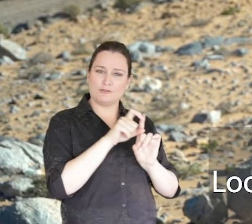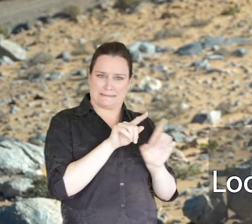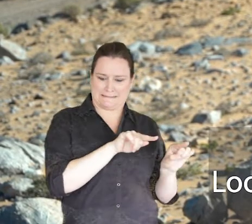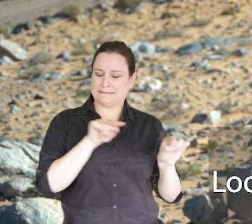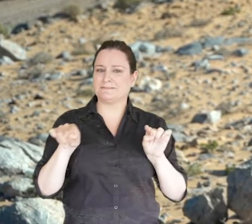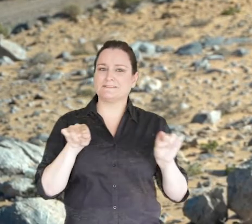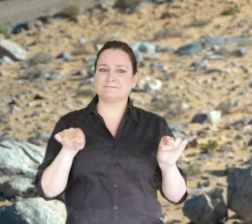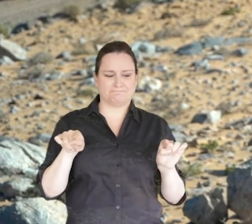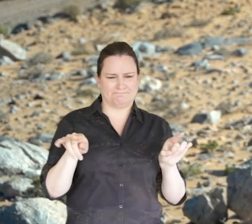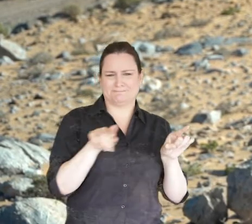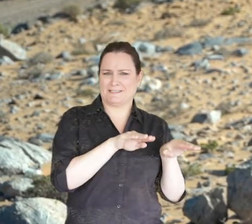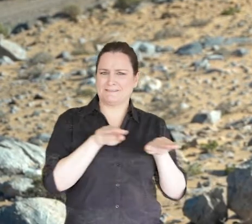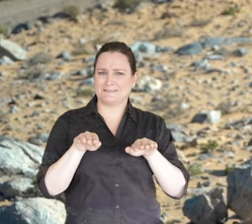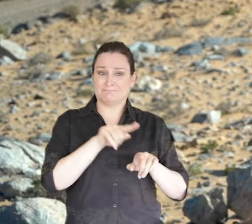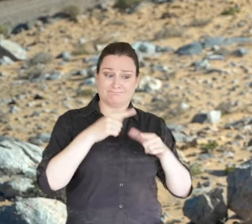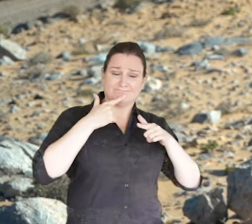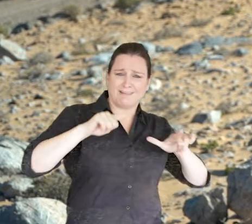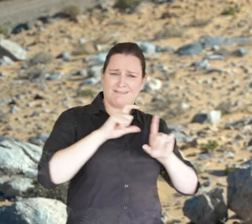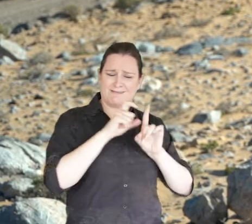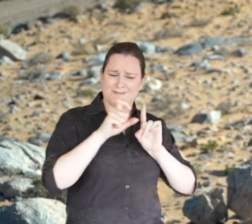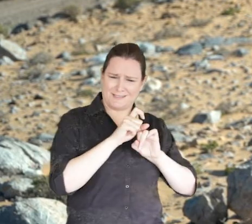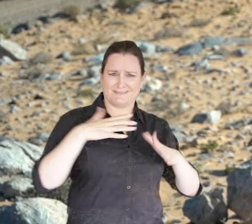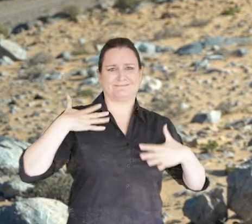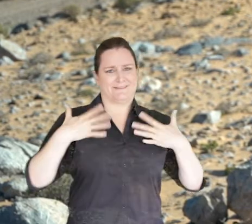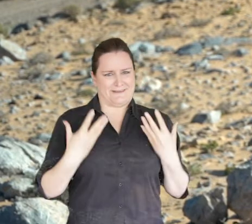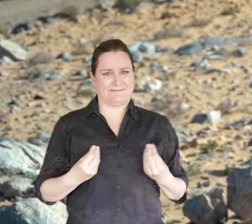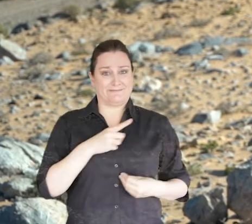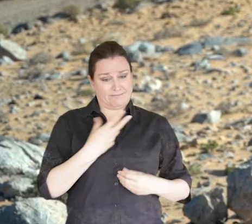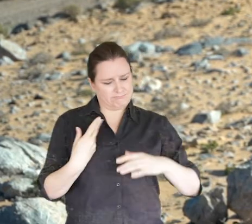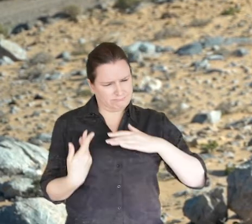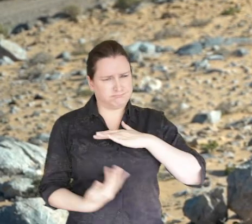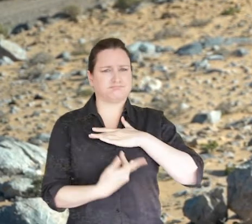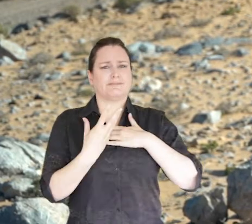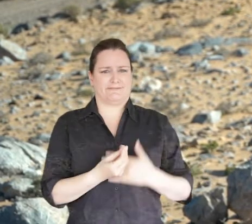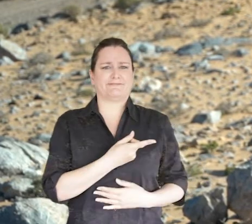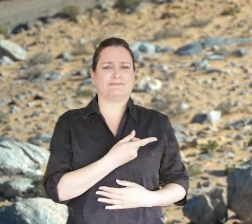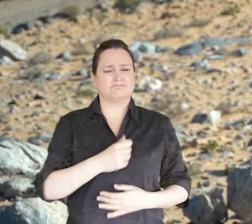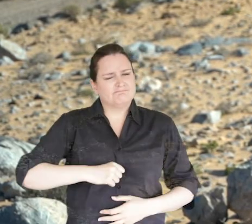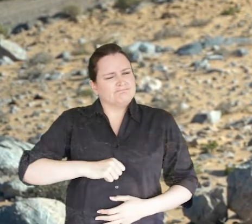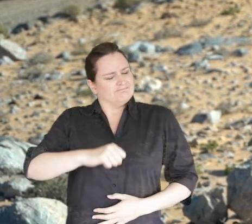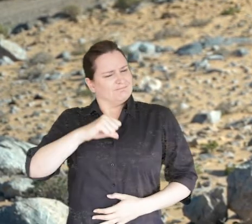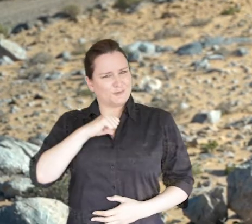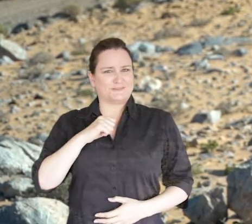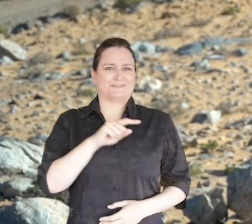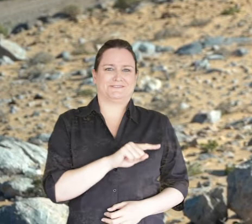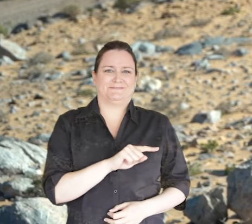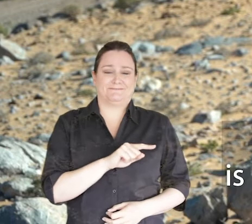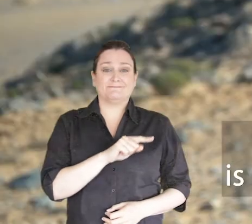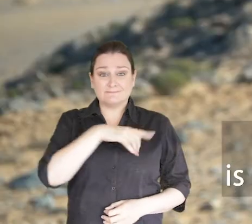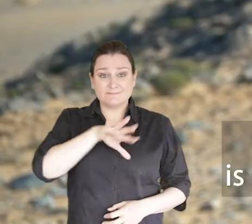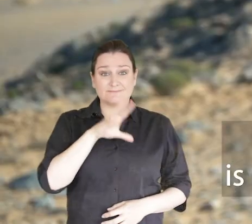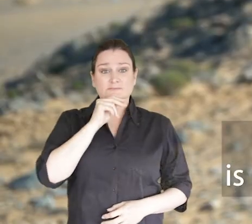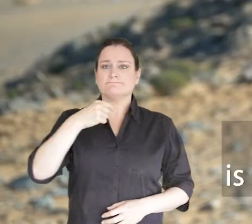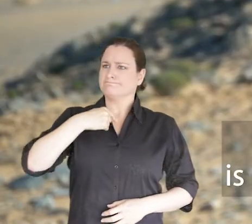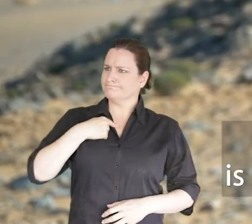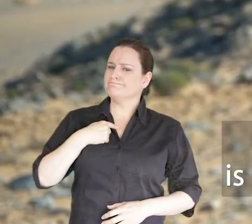lewe. Dis 'n vierde nasie hierdie, trots daarop om Nama te wees. Oral hoor jy die refrein, ek is 'n Nama.